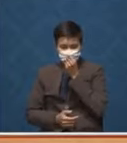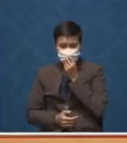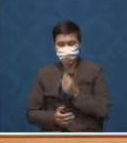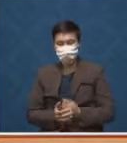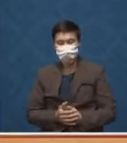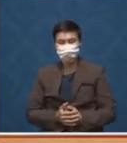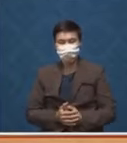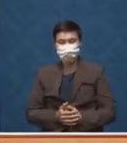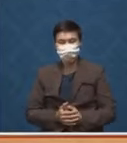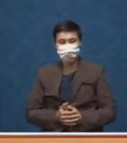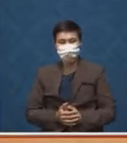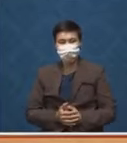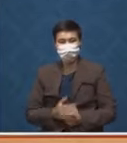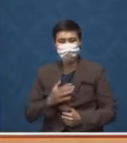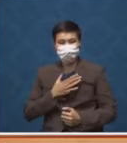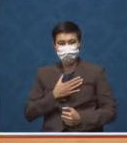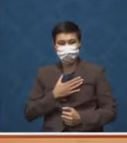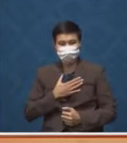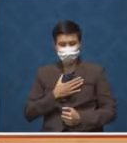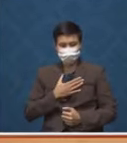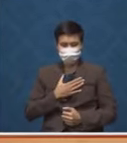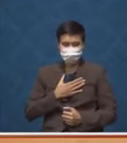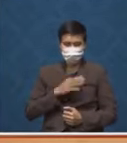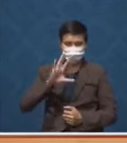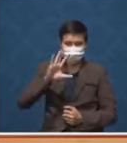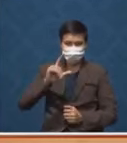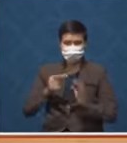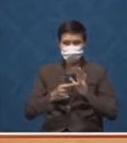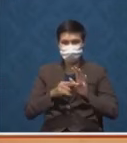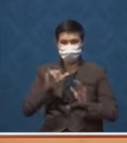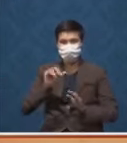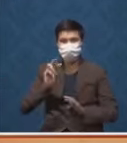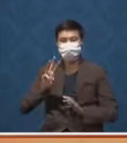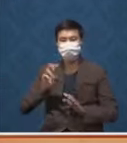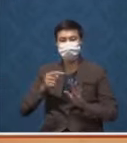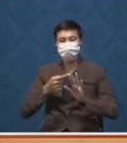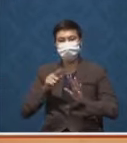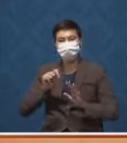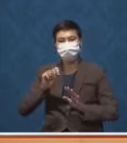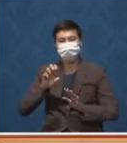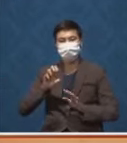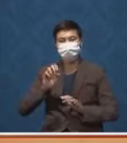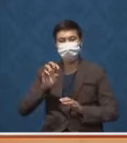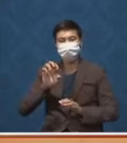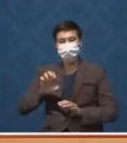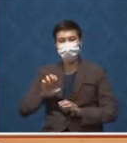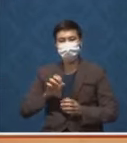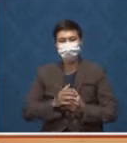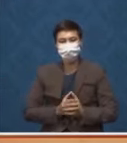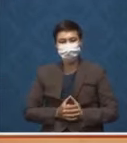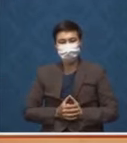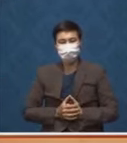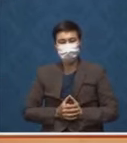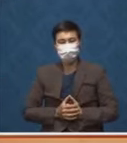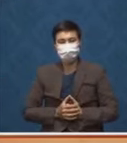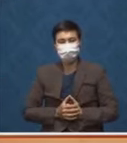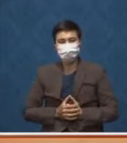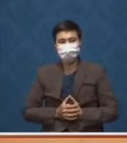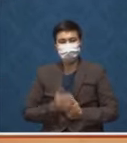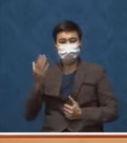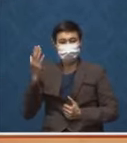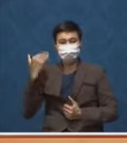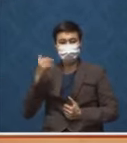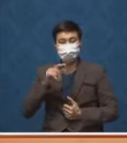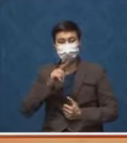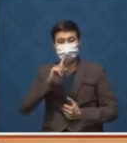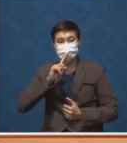ครับเรียนท่านประธานครับผมชัยวุฒิธนาคมานุสรรัฐมนตรีว่าการกระทรวงดิจิทัลเพื่อเศรษฐกิจและสังคมนะครับก็เรียนท่านประธานผ่านไปที่ผู้ถาม